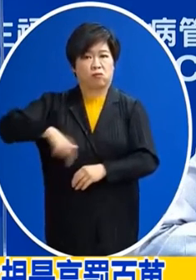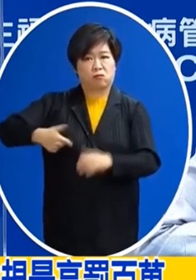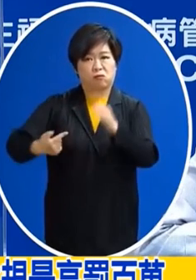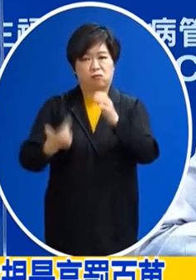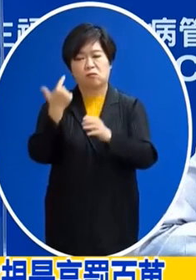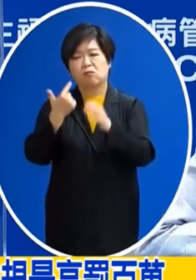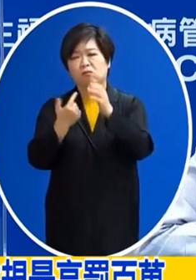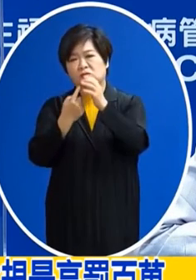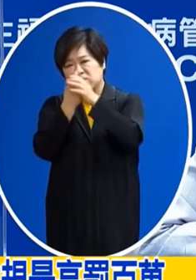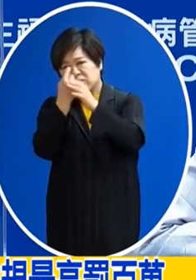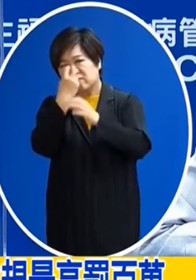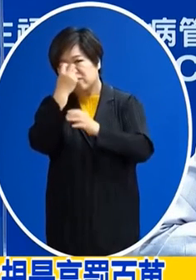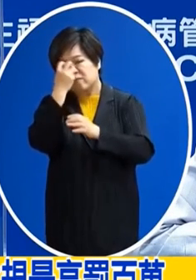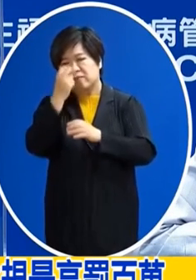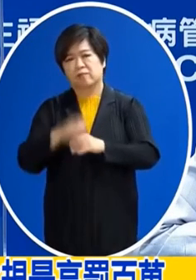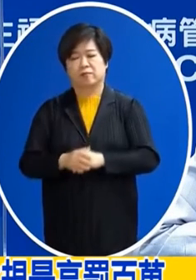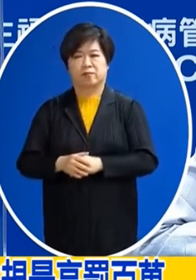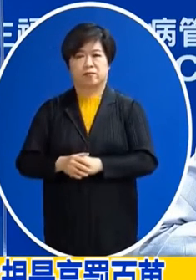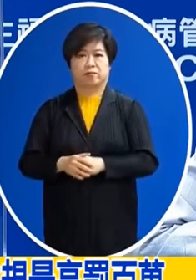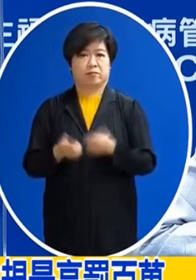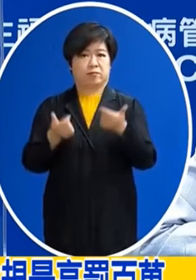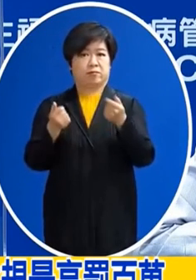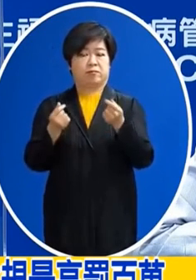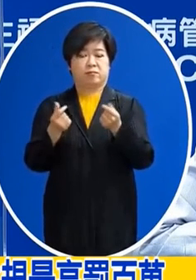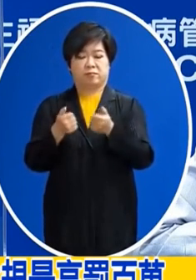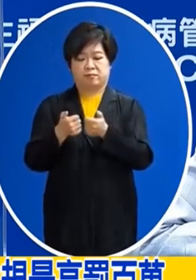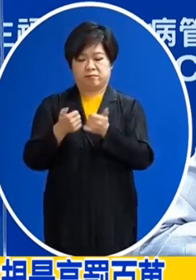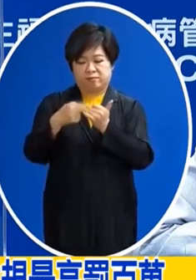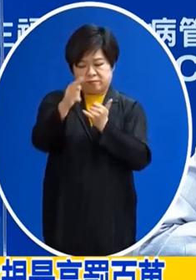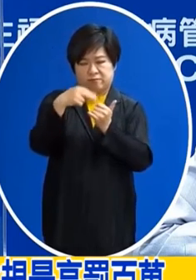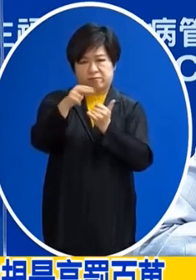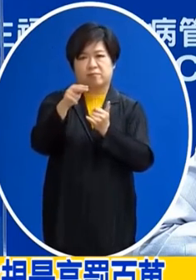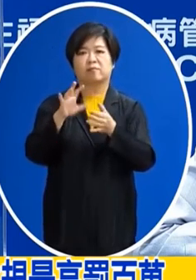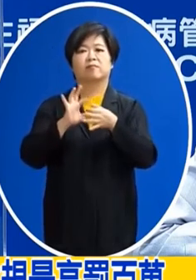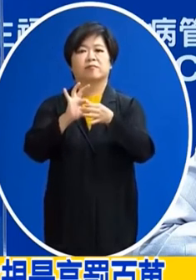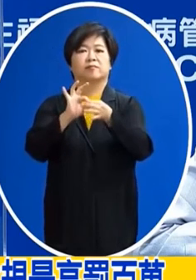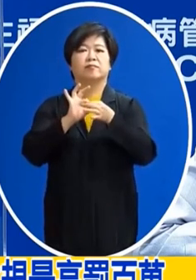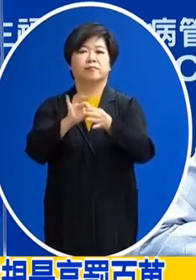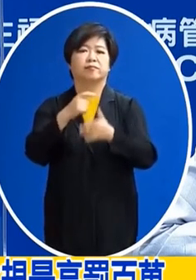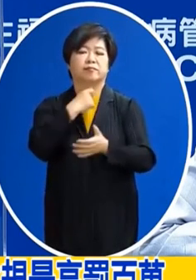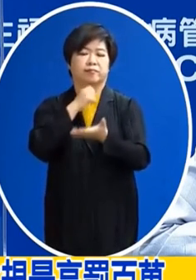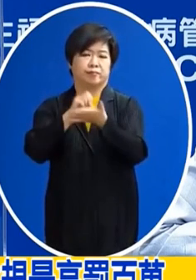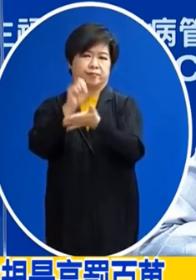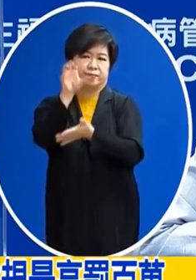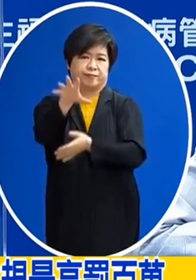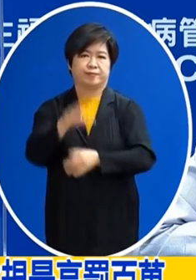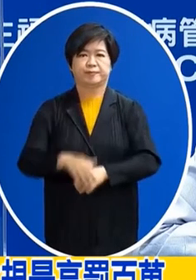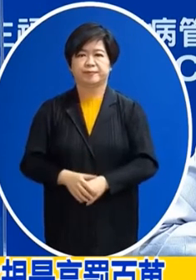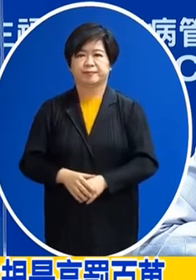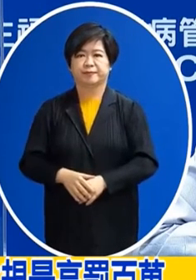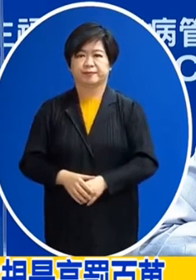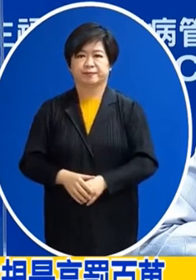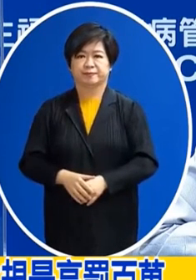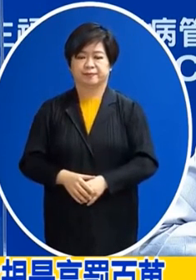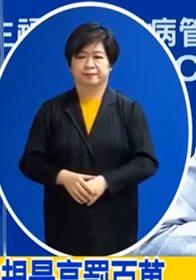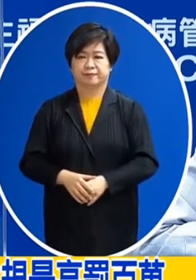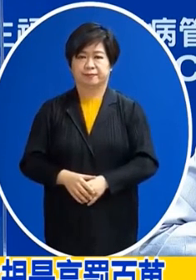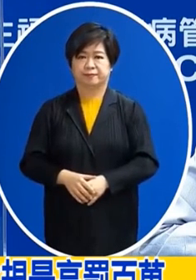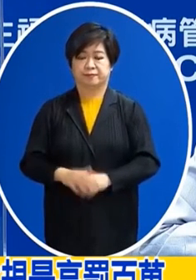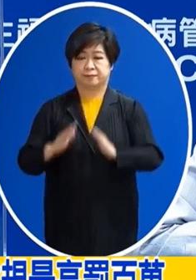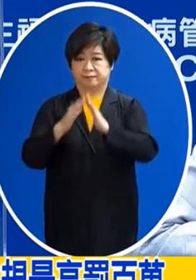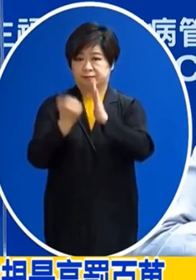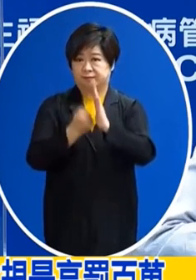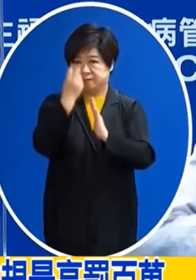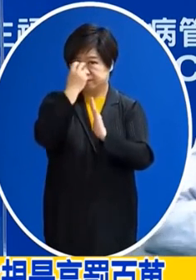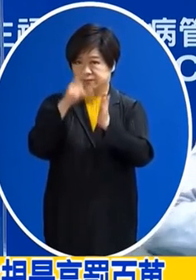结果，那就以这个双向这个简讯来回报那另外就是要特别注意，那居家